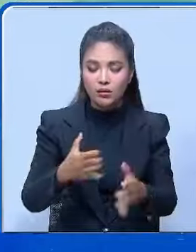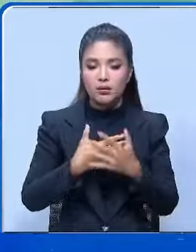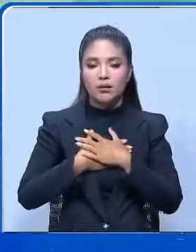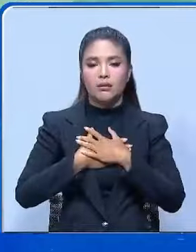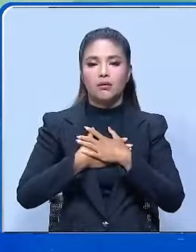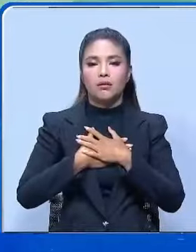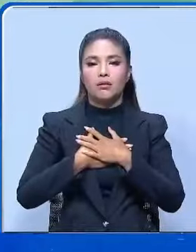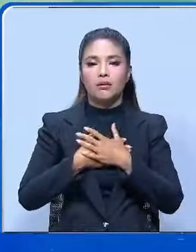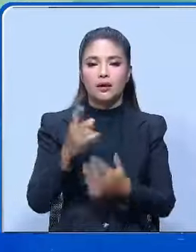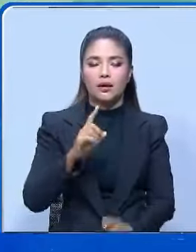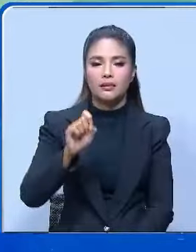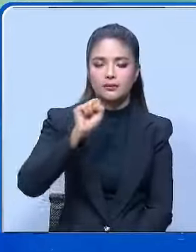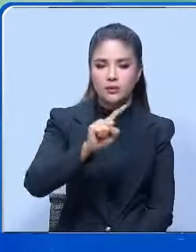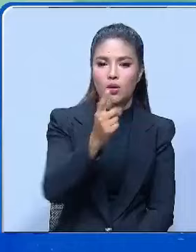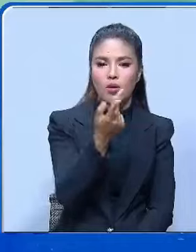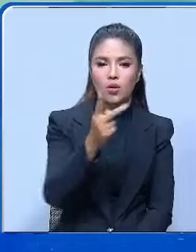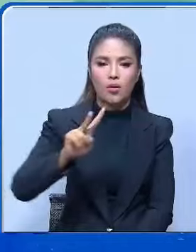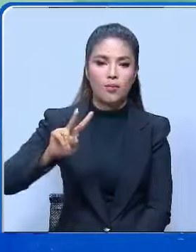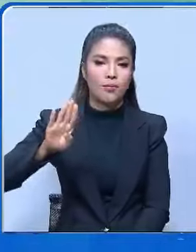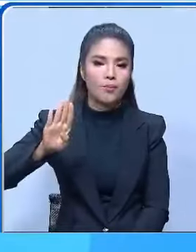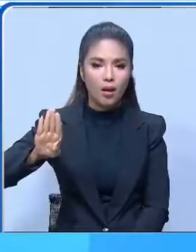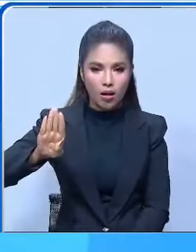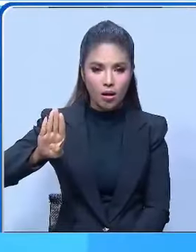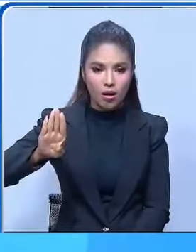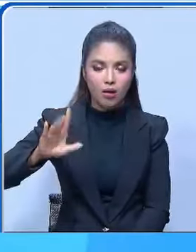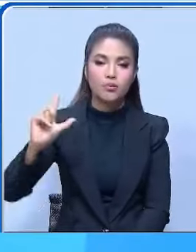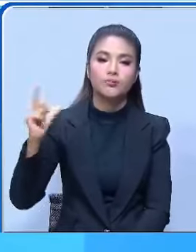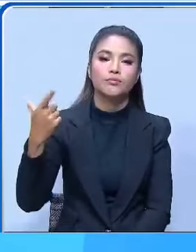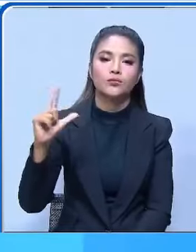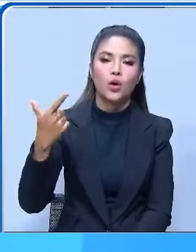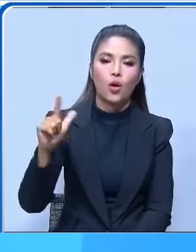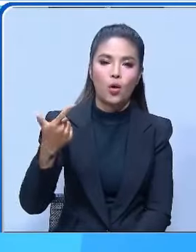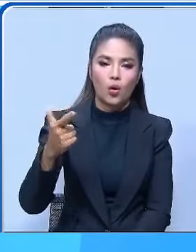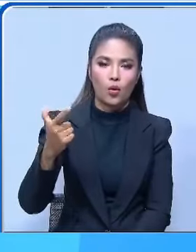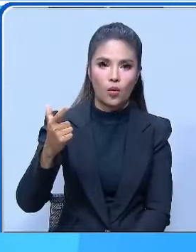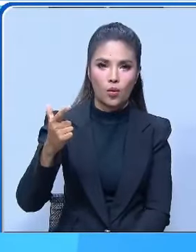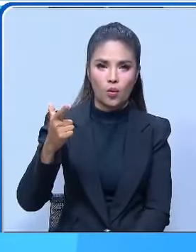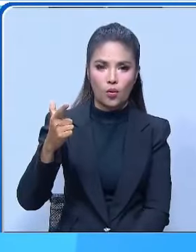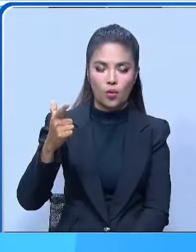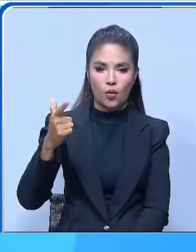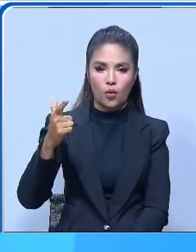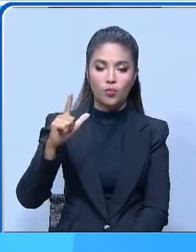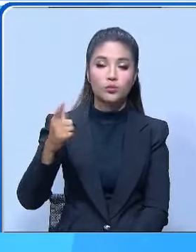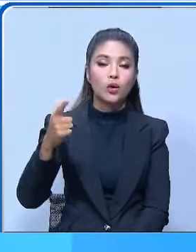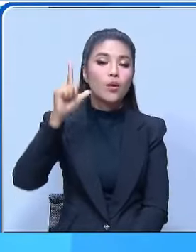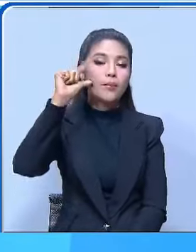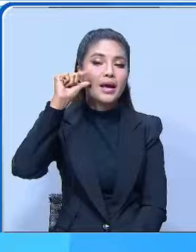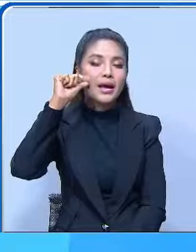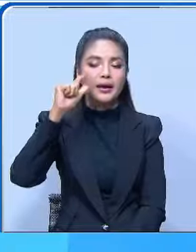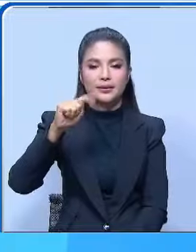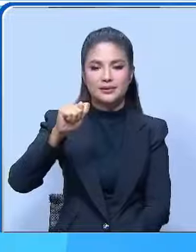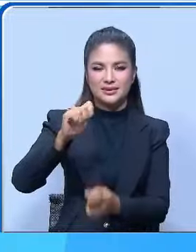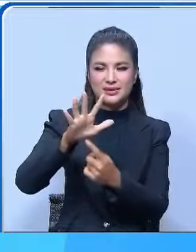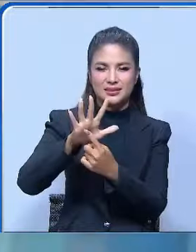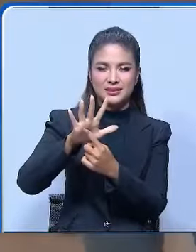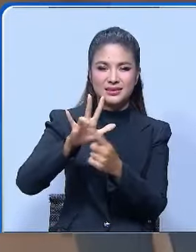มเพราะว่าสคบไปตรวจแล้วค่ะทองแม่ตักปรากฏว่าไม่ตรงปกจริงๆด้วยคือพูดง่ายๆน้ำหนักทองเนี่ย